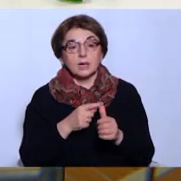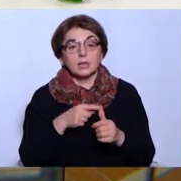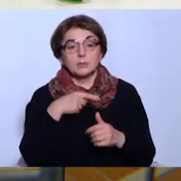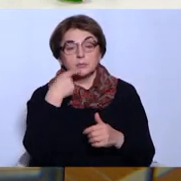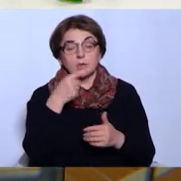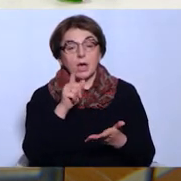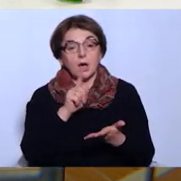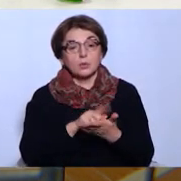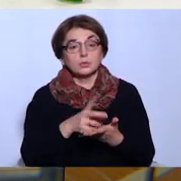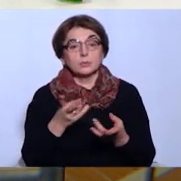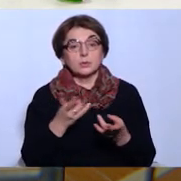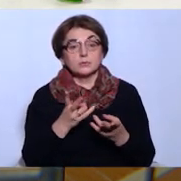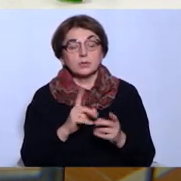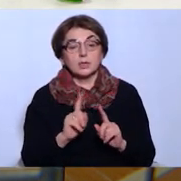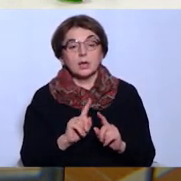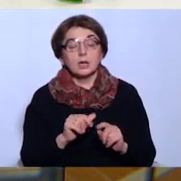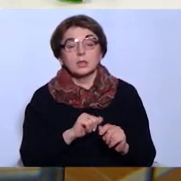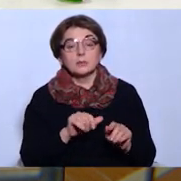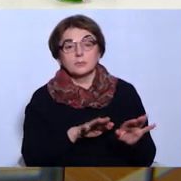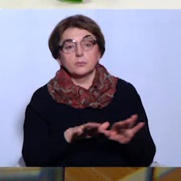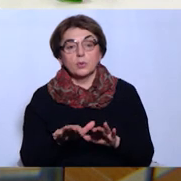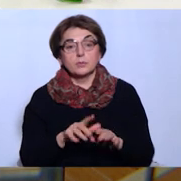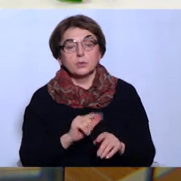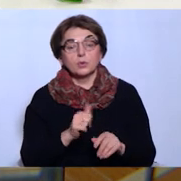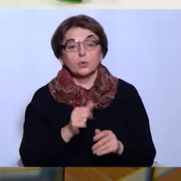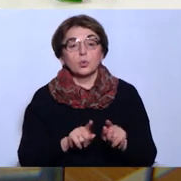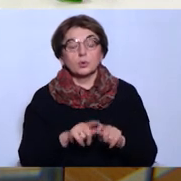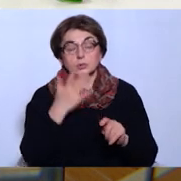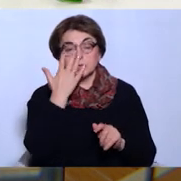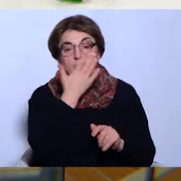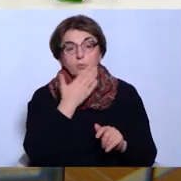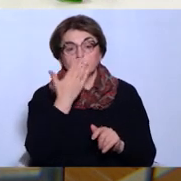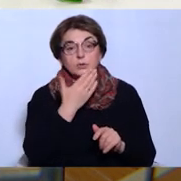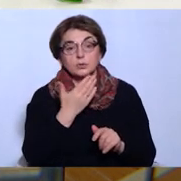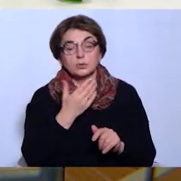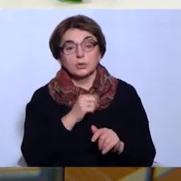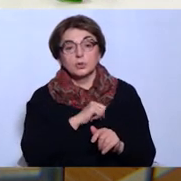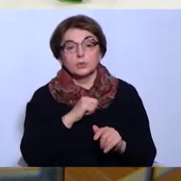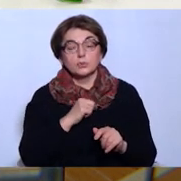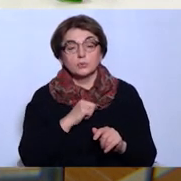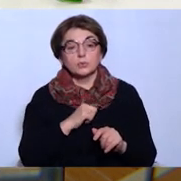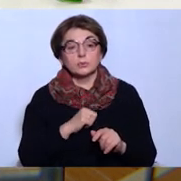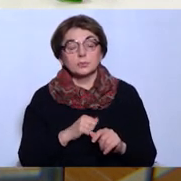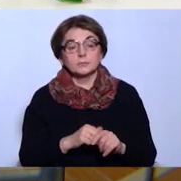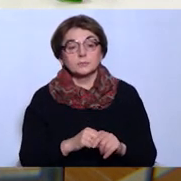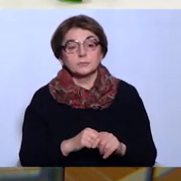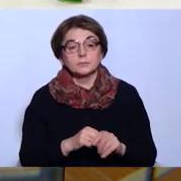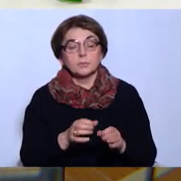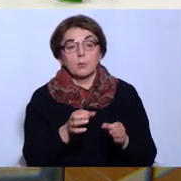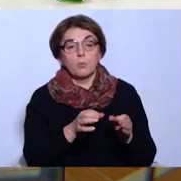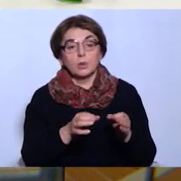აუცილებლად დაგვჭირდება ასევე რადიკალიზმი თება. ანუ რო წარმოვიდგინოთ ბუტანის მოლეკულა,